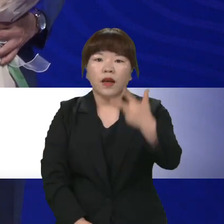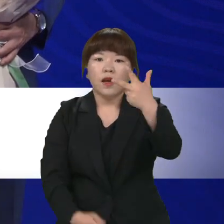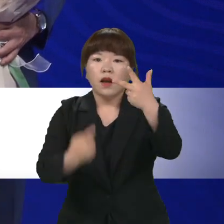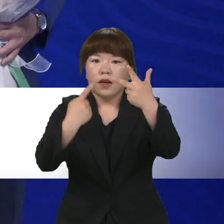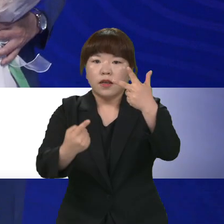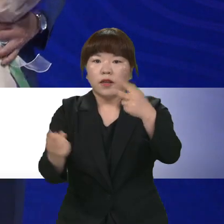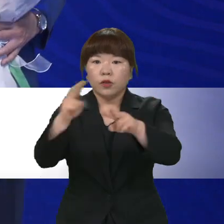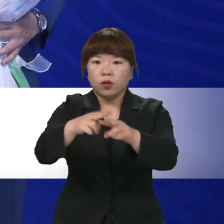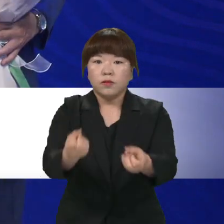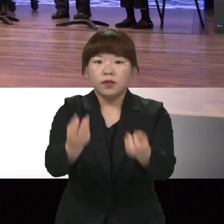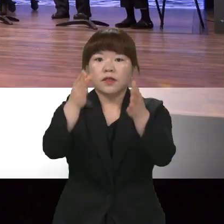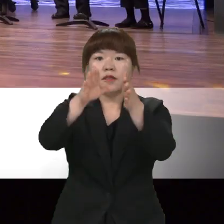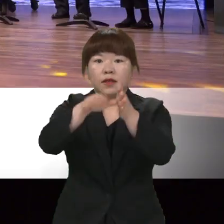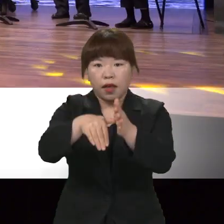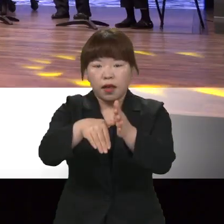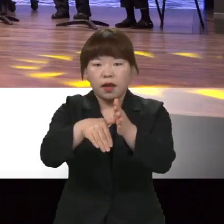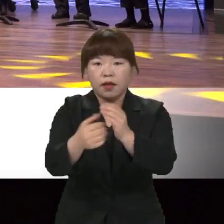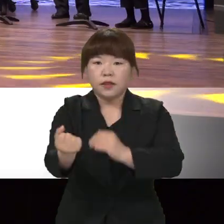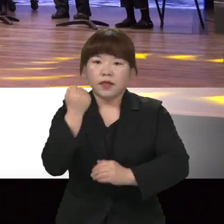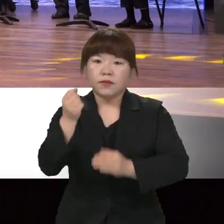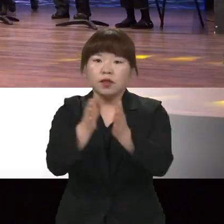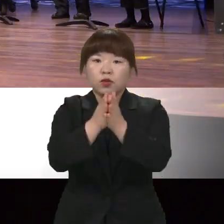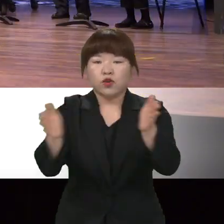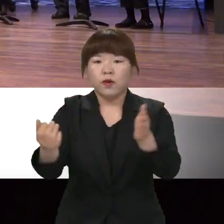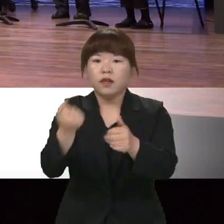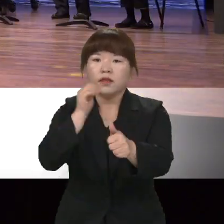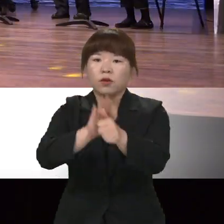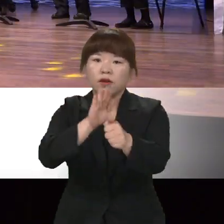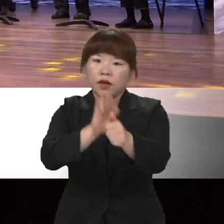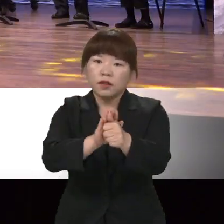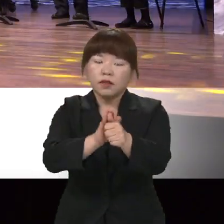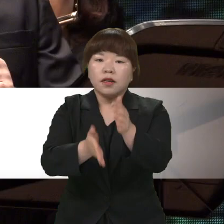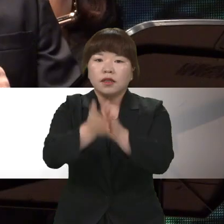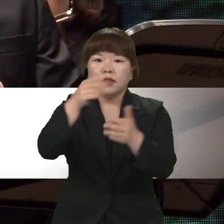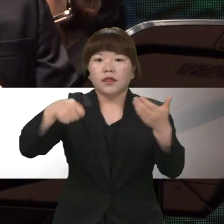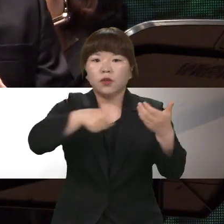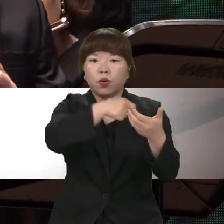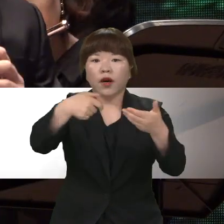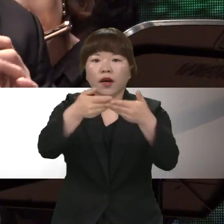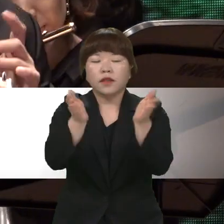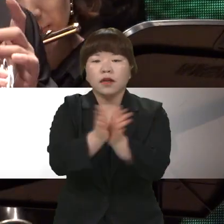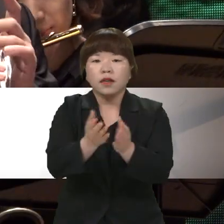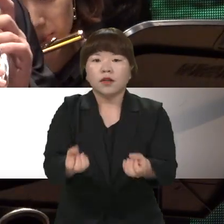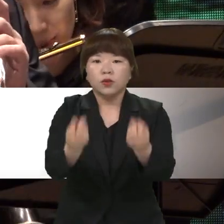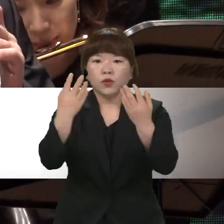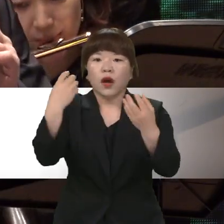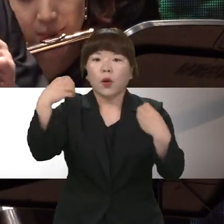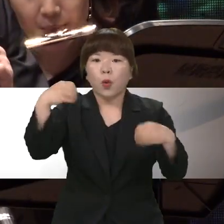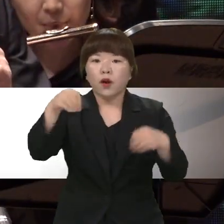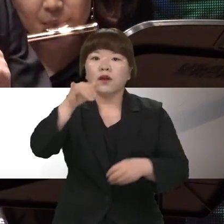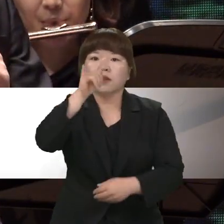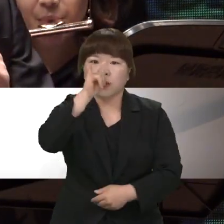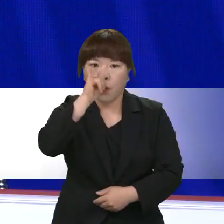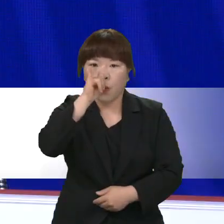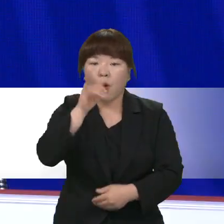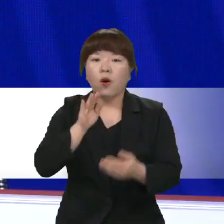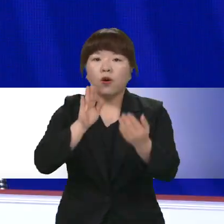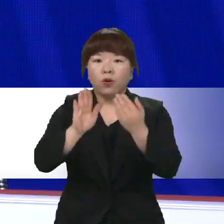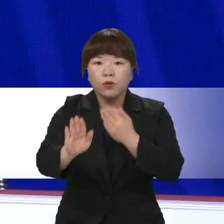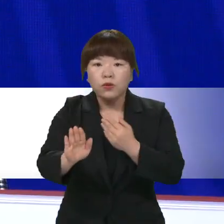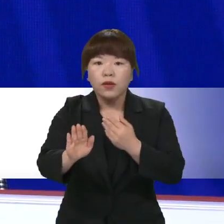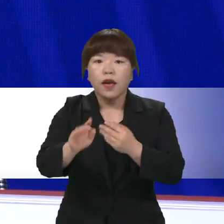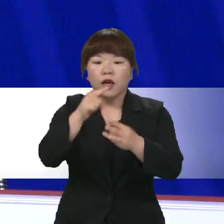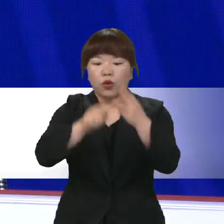1일 열린 취임식에서 는 민성 팔기에 힘찬 출발을 응원하는 시립교향악단 의 축하 공연이 진행 되었으며 이후